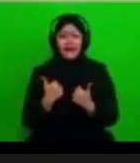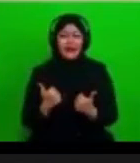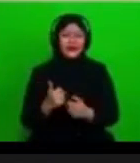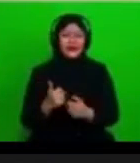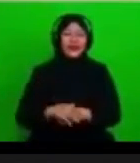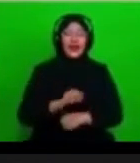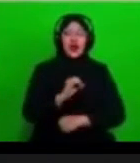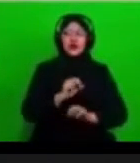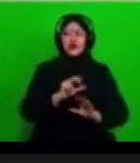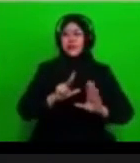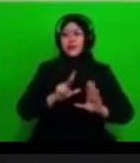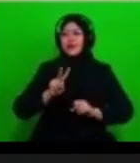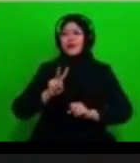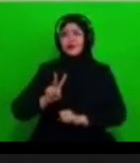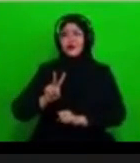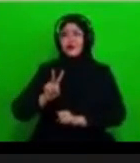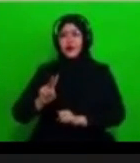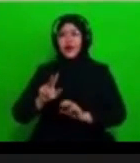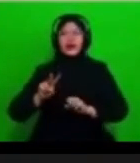senang. Betul ya, Bu.